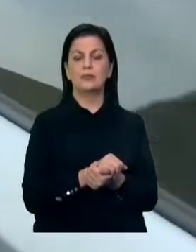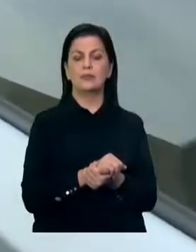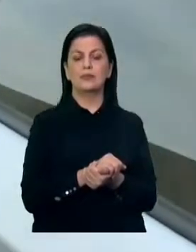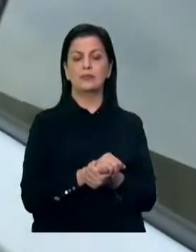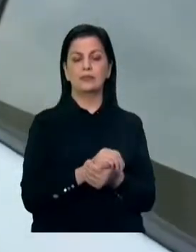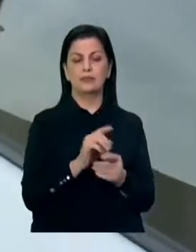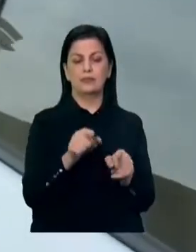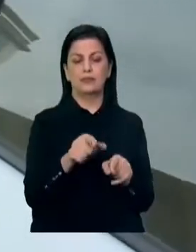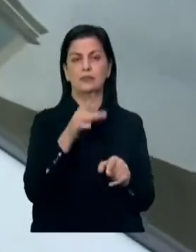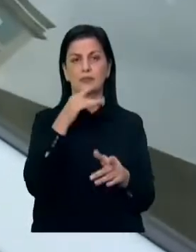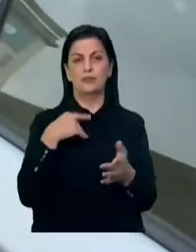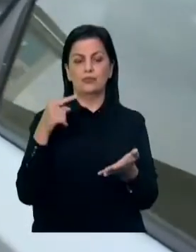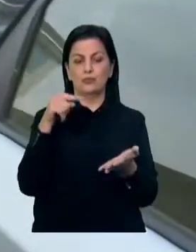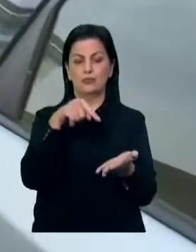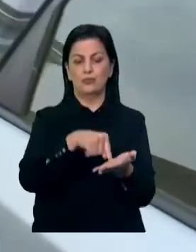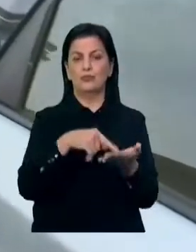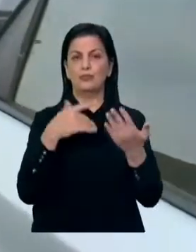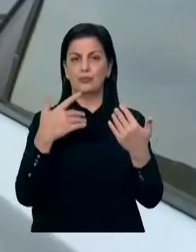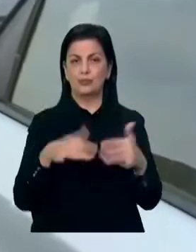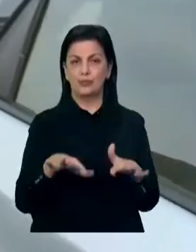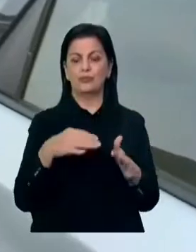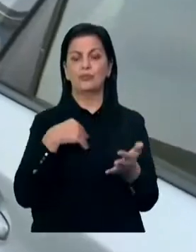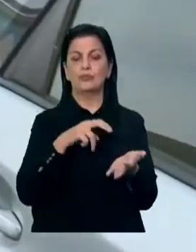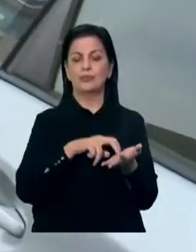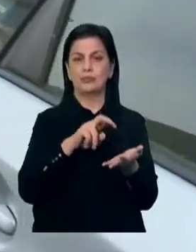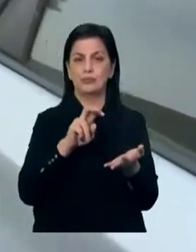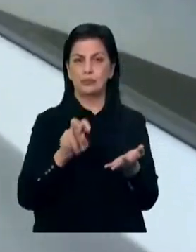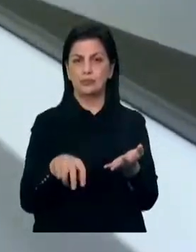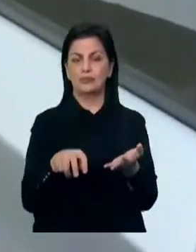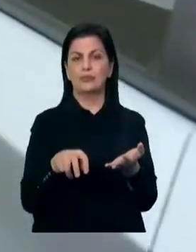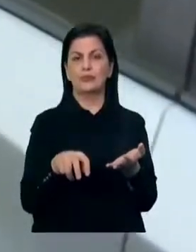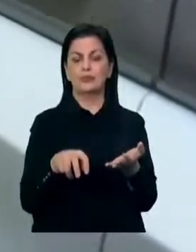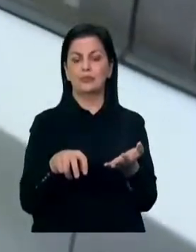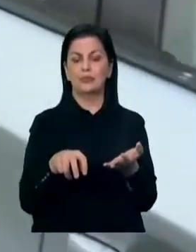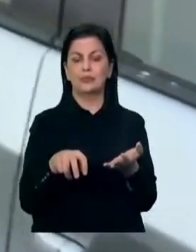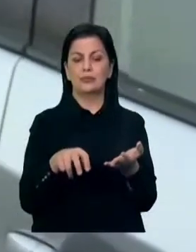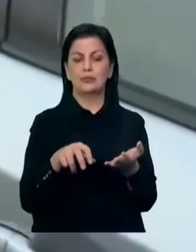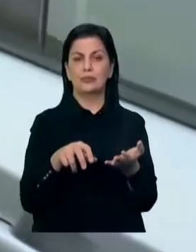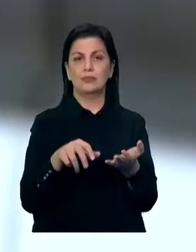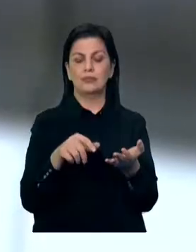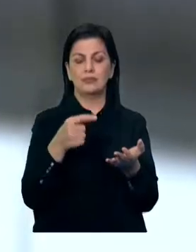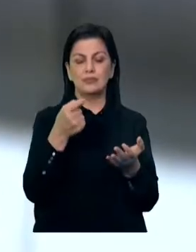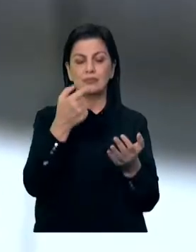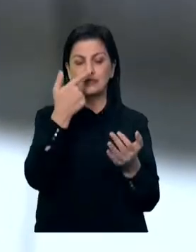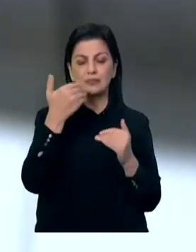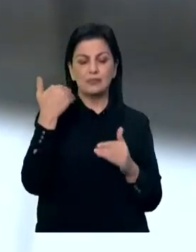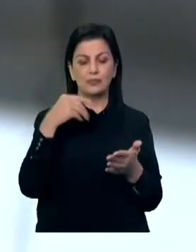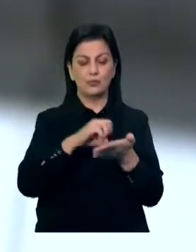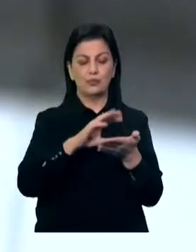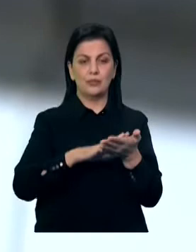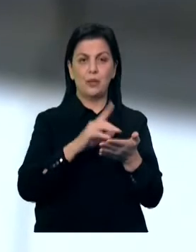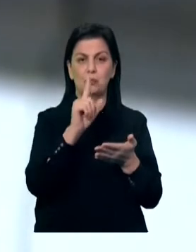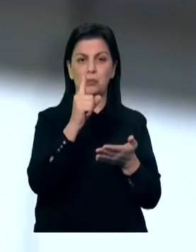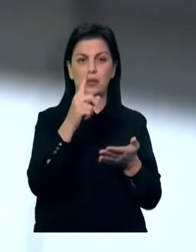Proses burada tamamlanır, yəni təyinat nöqtəsində çatdığınızda bayaq 1 manat 23 qəpik ödəniş məbləği göstərsə